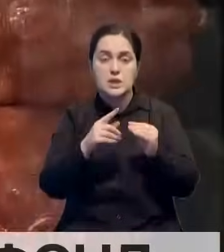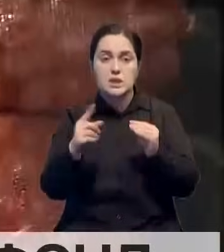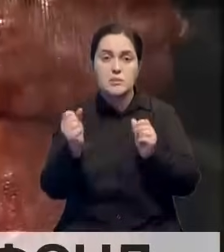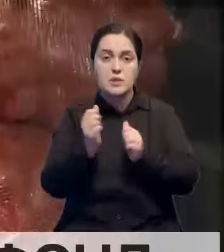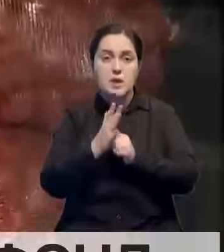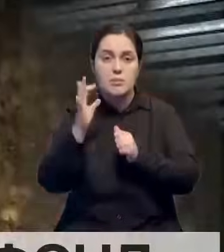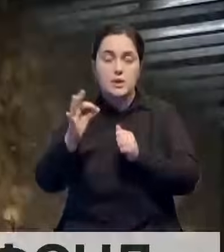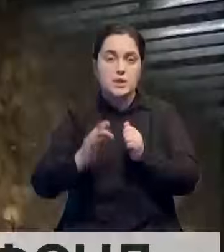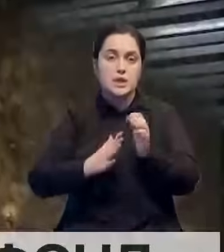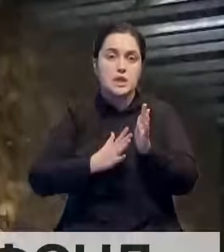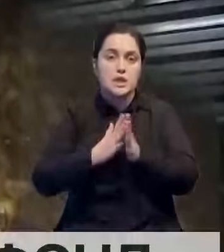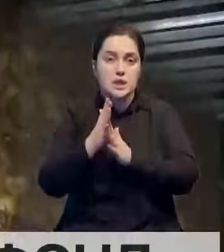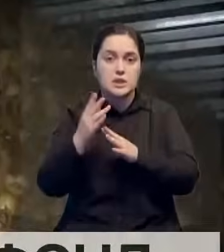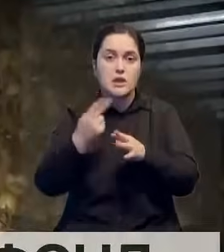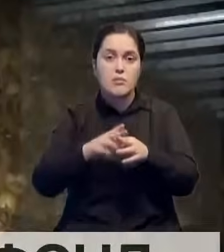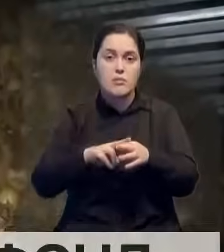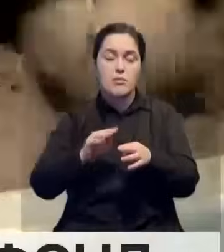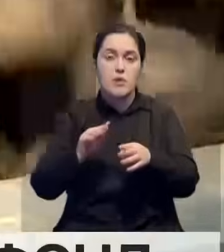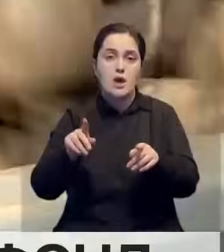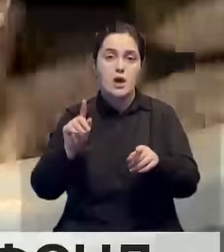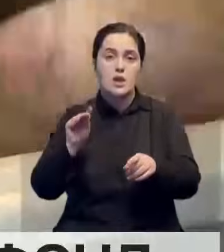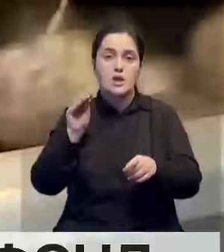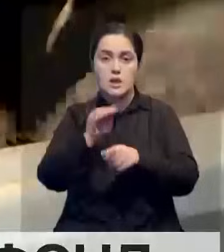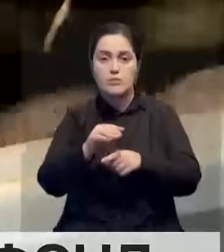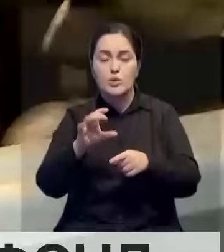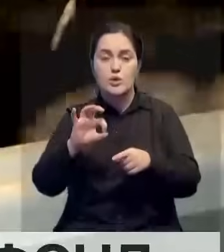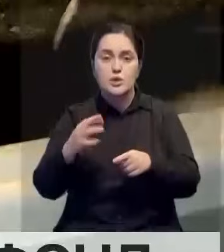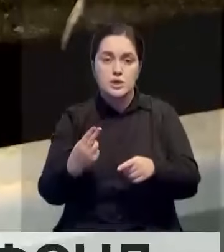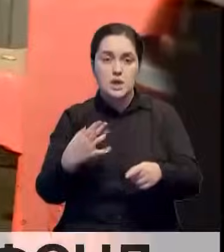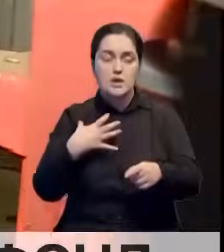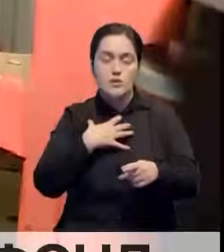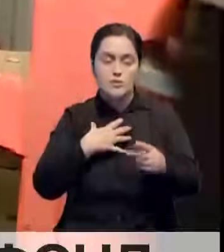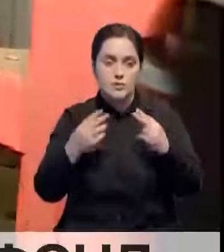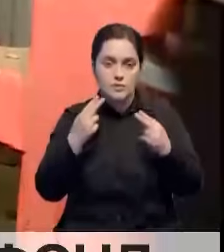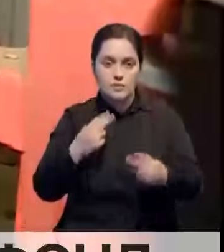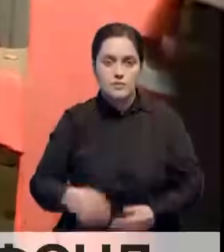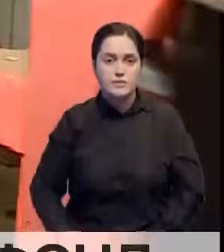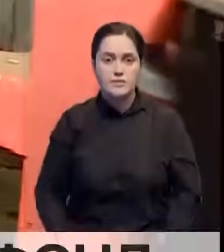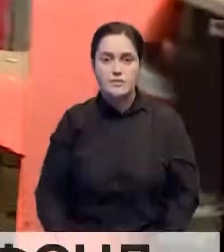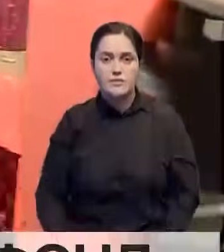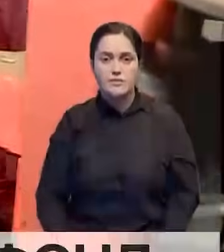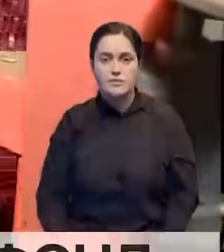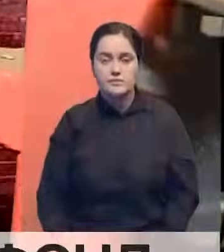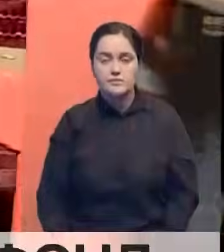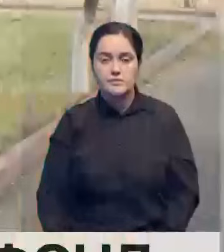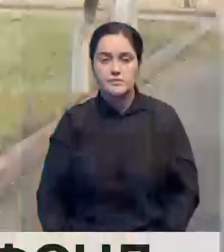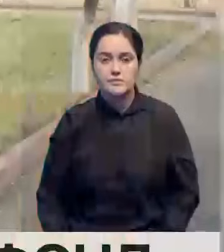на 10-15% ниже рыночных. Стабфонд пополняет также другими социально значимыми продуктами.